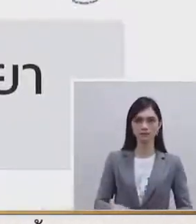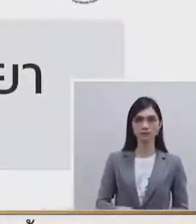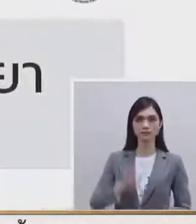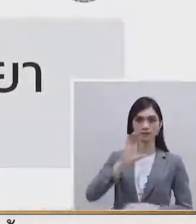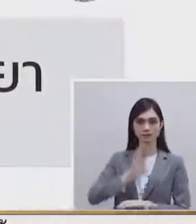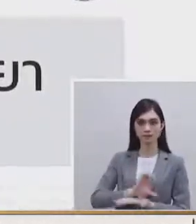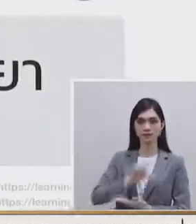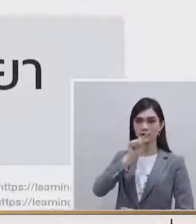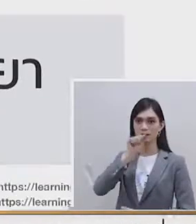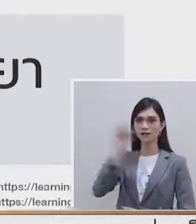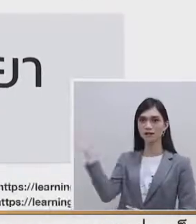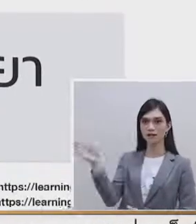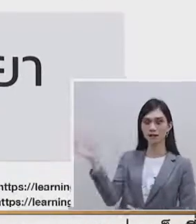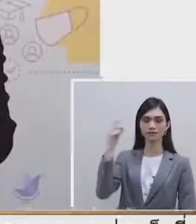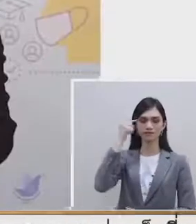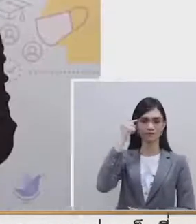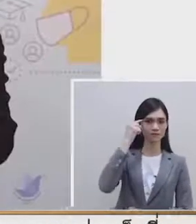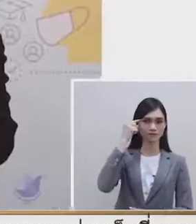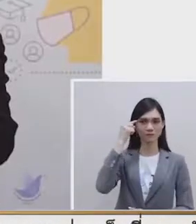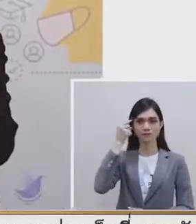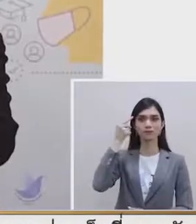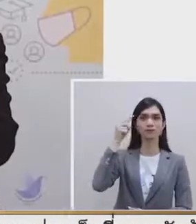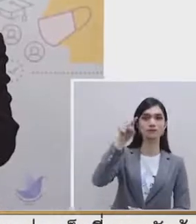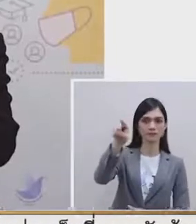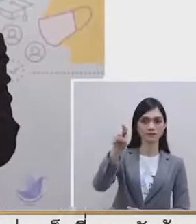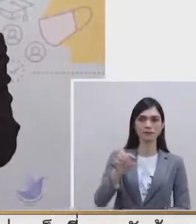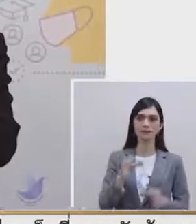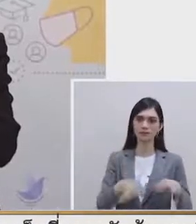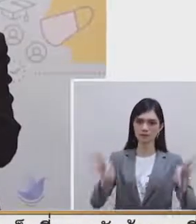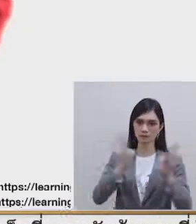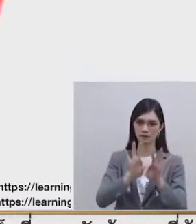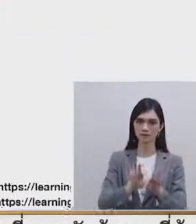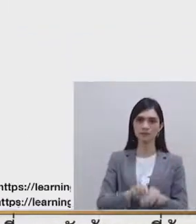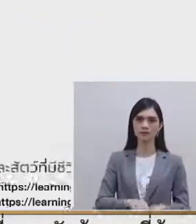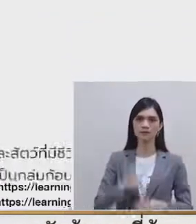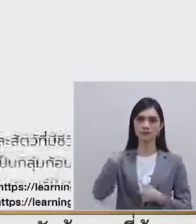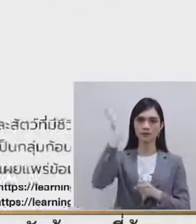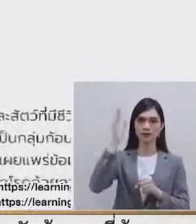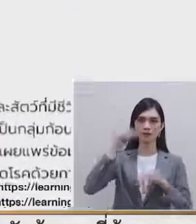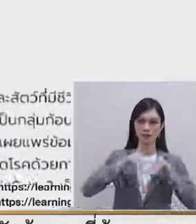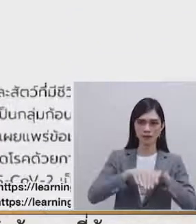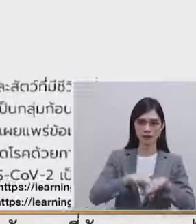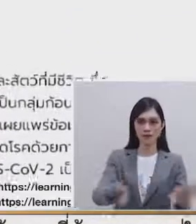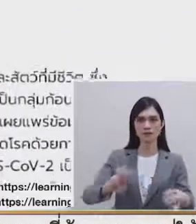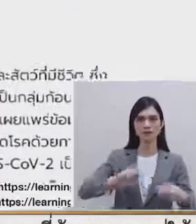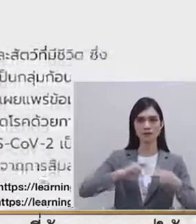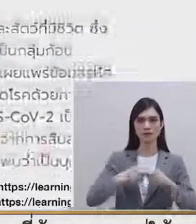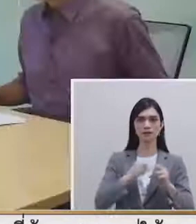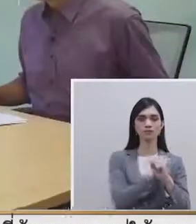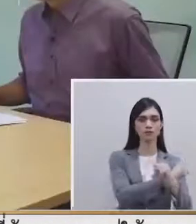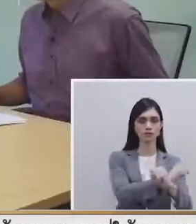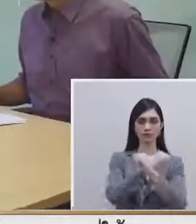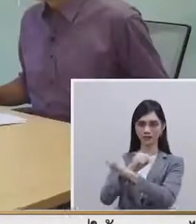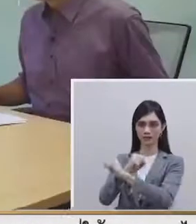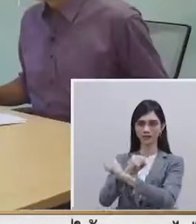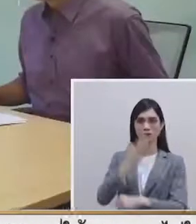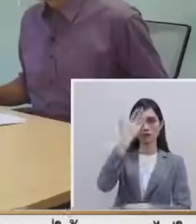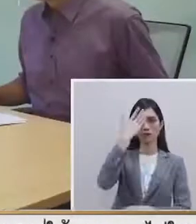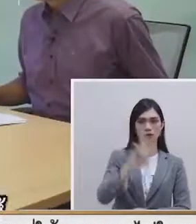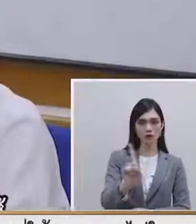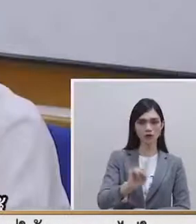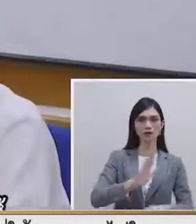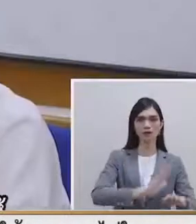องทุนพัฒนาสื่อปลอดภัยและสร้างสรรค์ตระหนักถึงความสำคัญของการสื่อสารเพื่อรับมือกับปัญหาดังกล่าวโดยสร้างความ